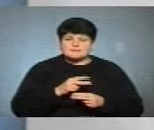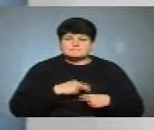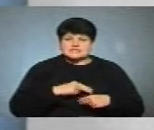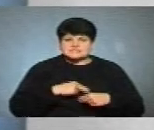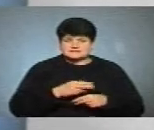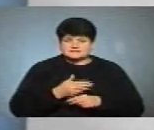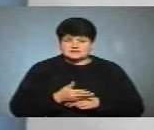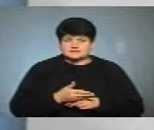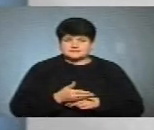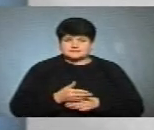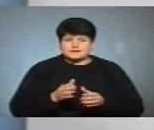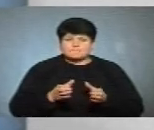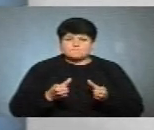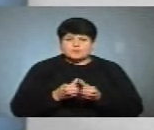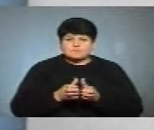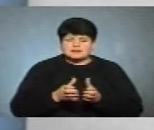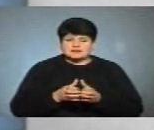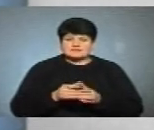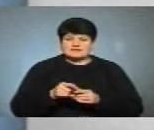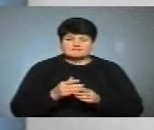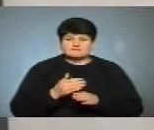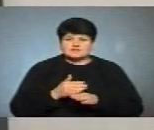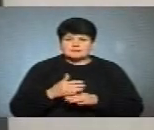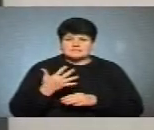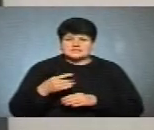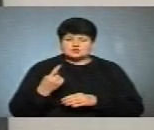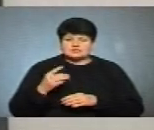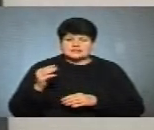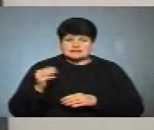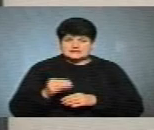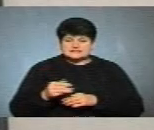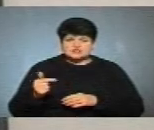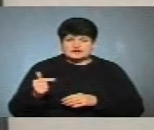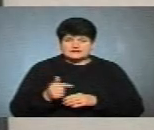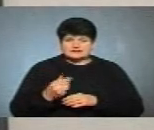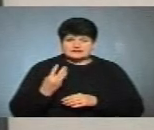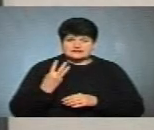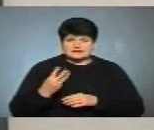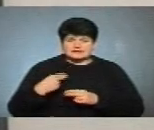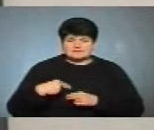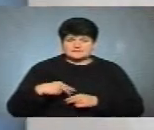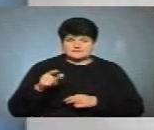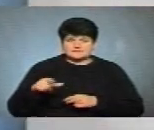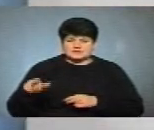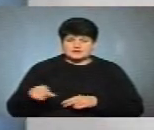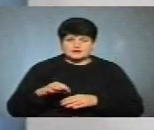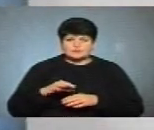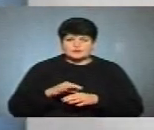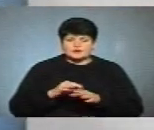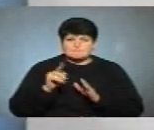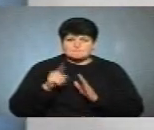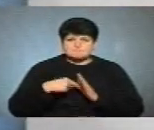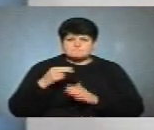працівники мобільних бригад. Там виділяється 51 тисяча гривень на 3 працюючих, які проводять забори